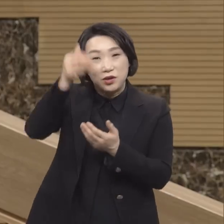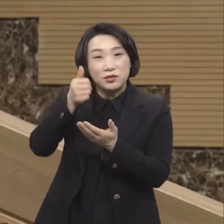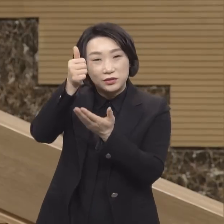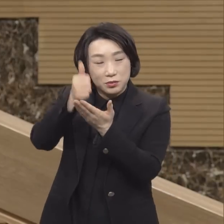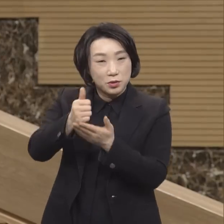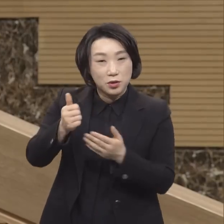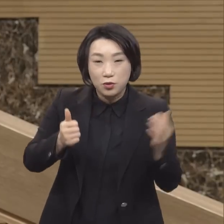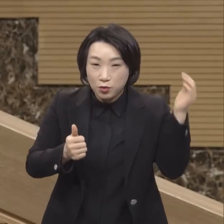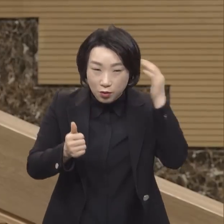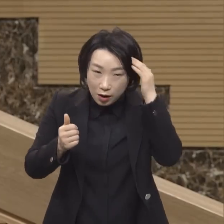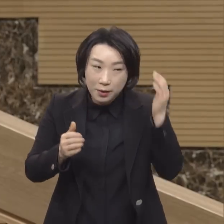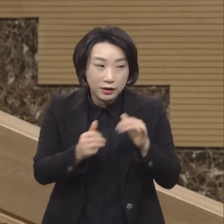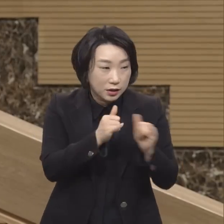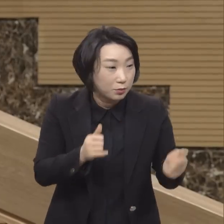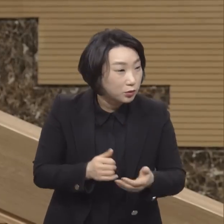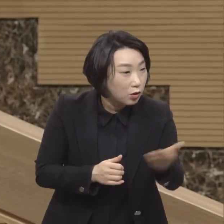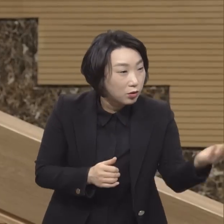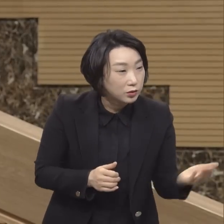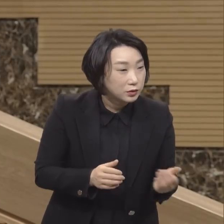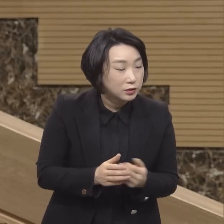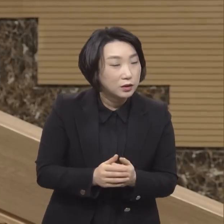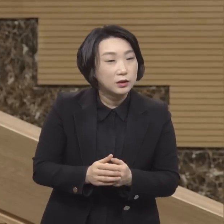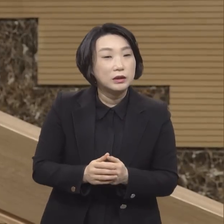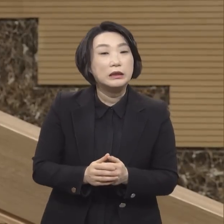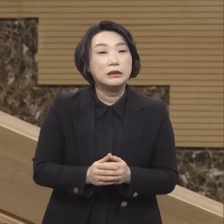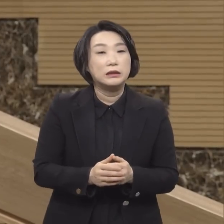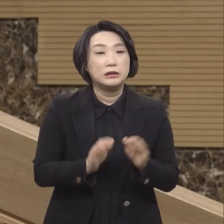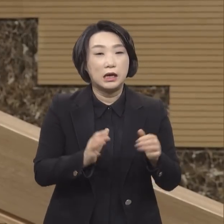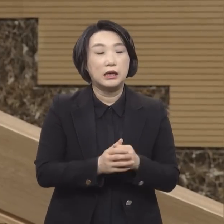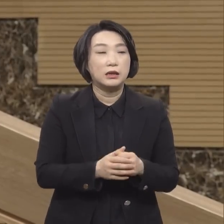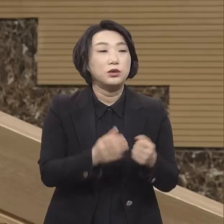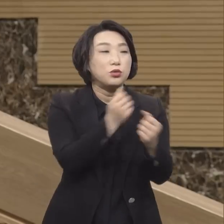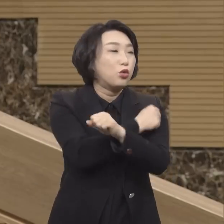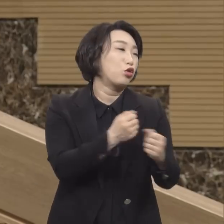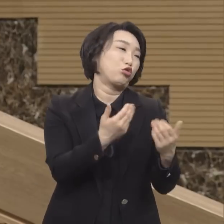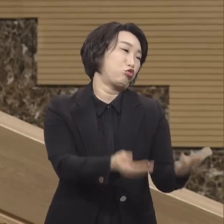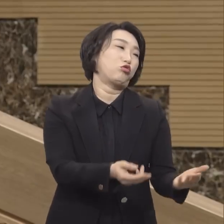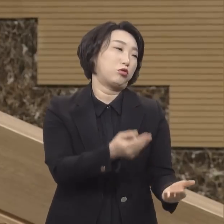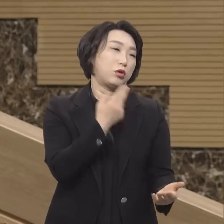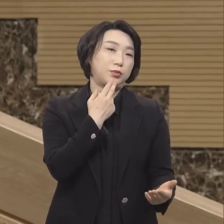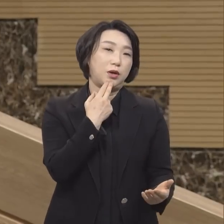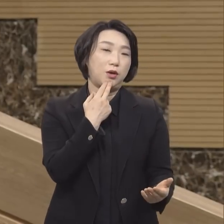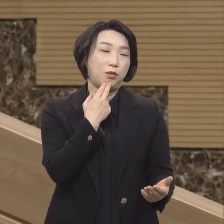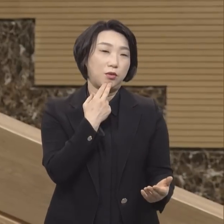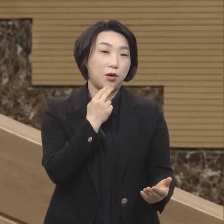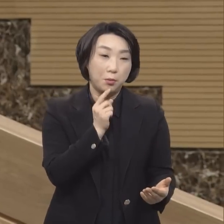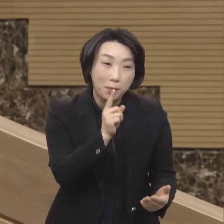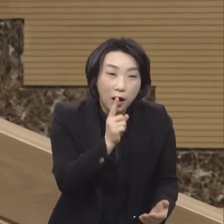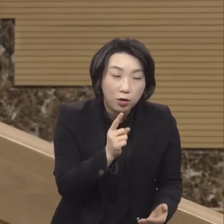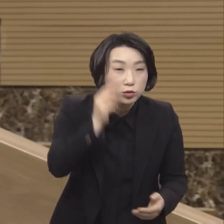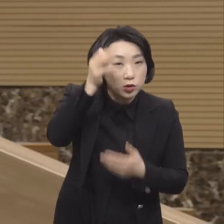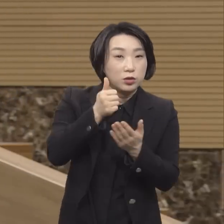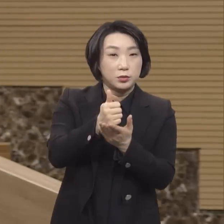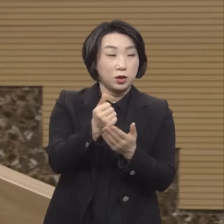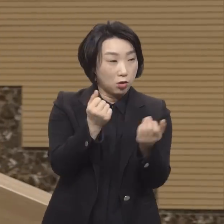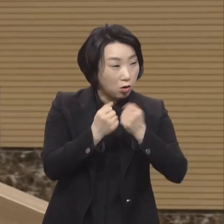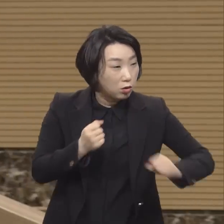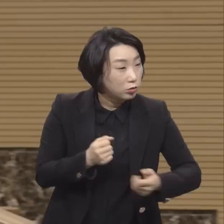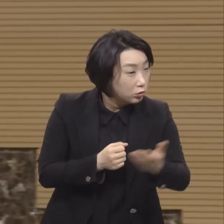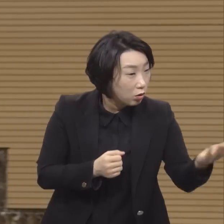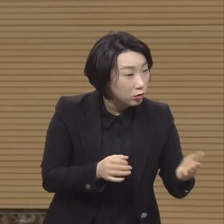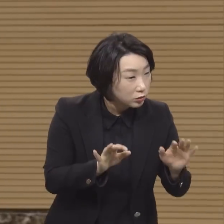성령을 해방하는 사람은 사심 얻지 못한다. 말로라도 성령을 거역하는